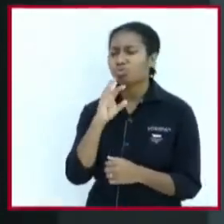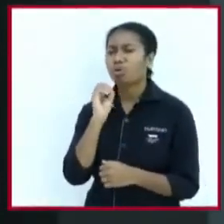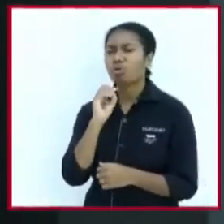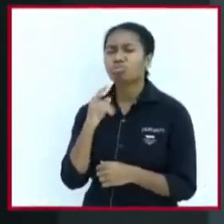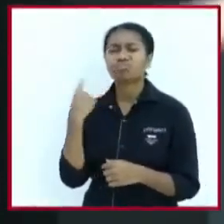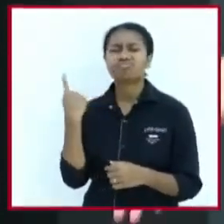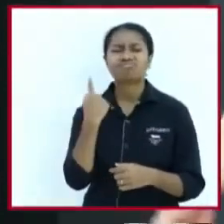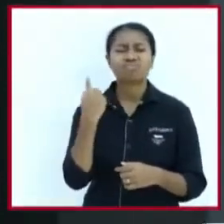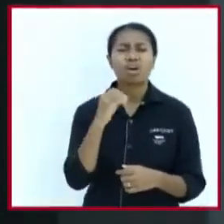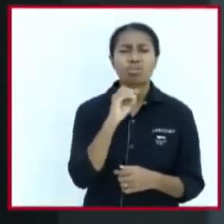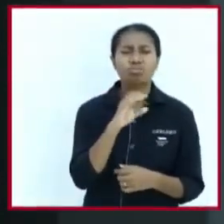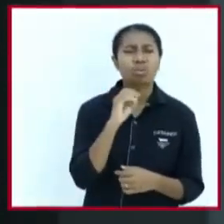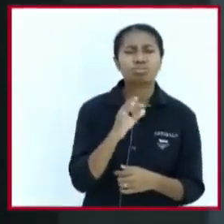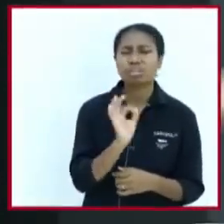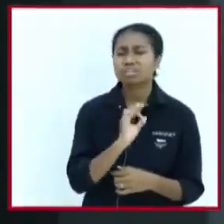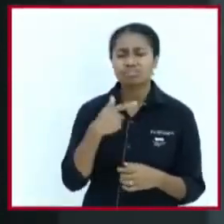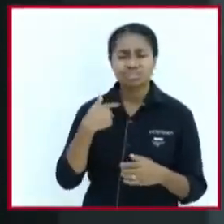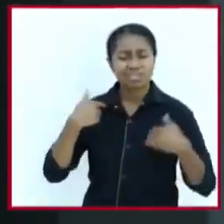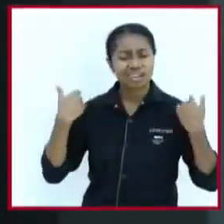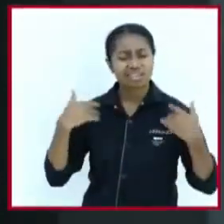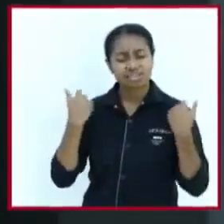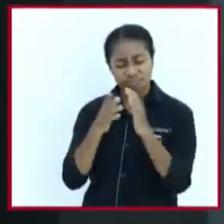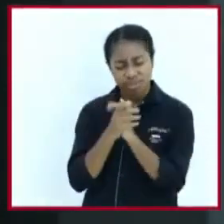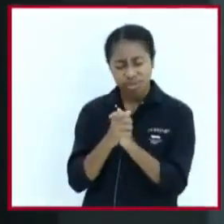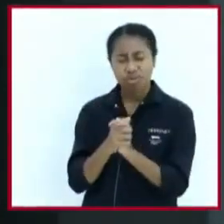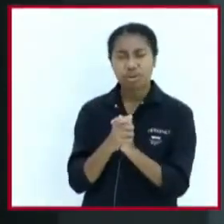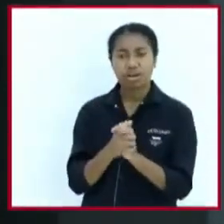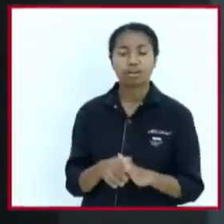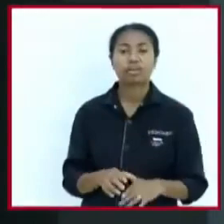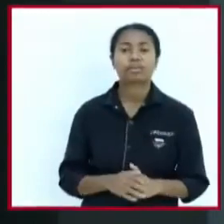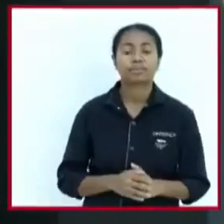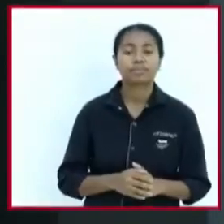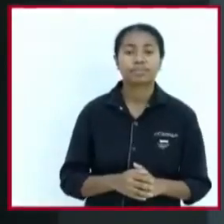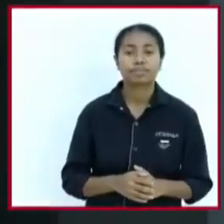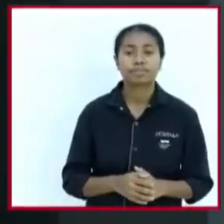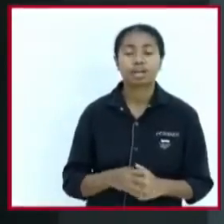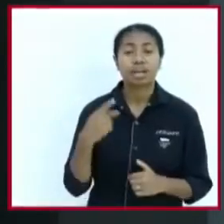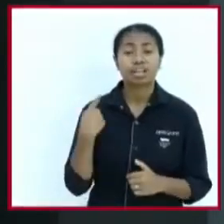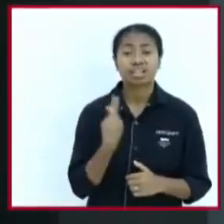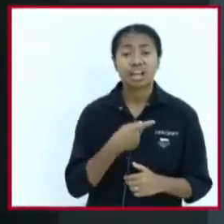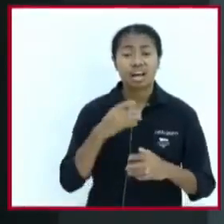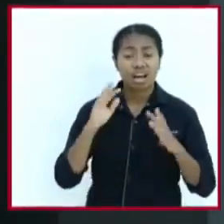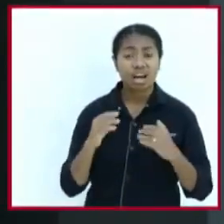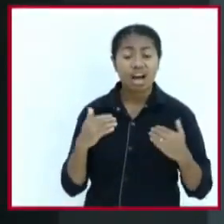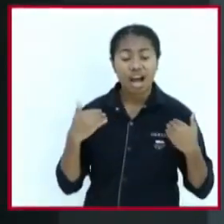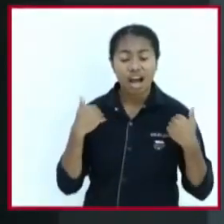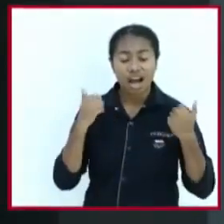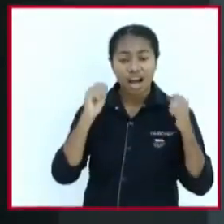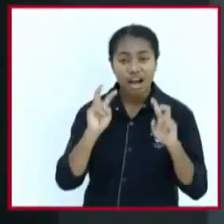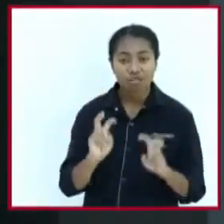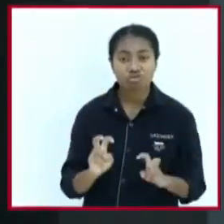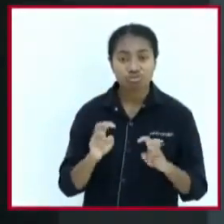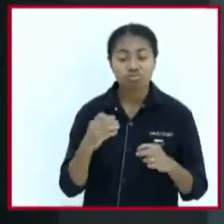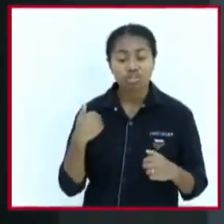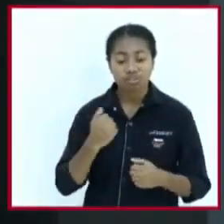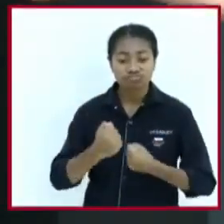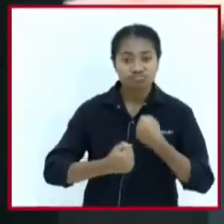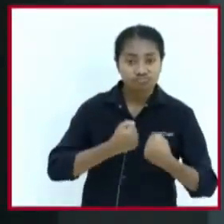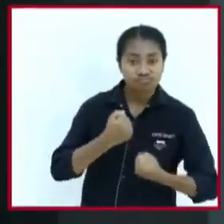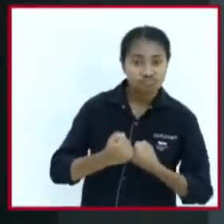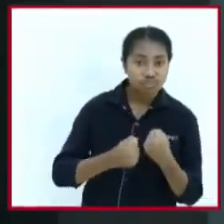kita harus jadi orang Kristen yang berdoa eh dia agama lain juga suruh rajin berdoa Kita harus jadi orang Kristen yang tidak Hai